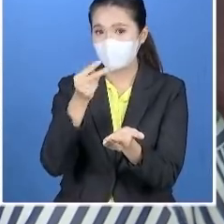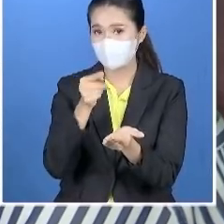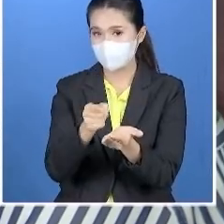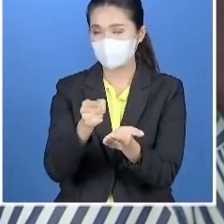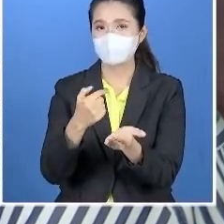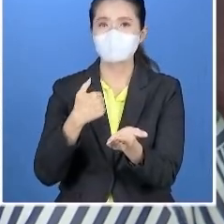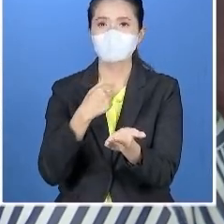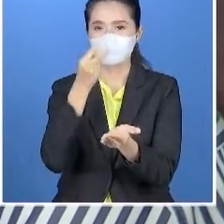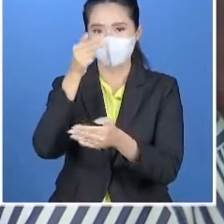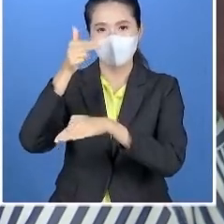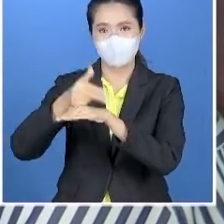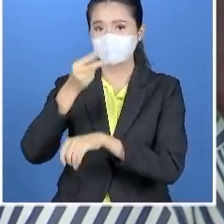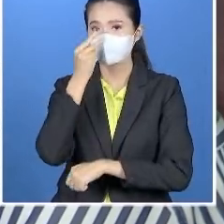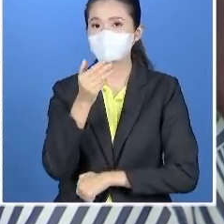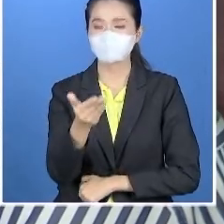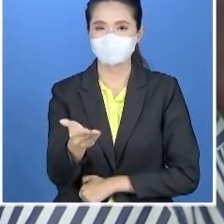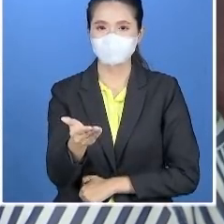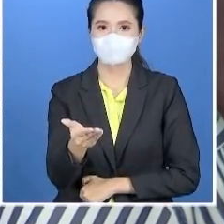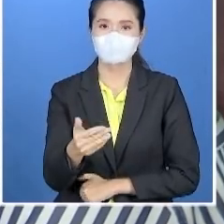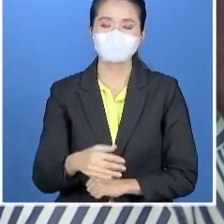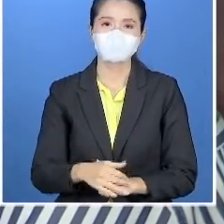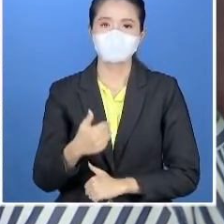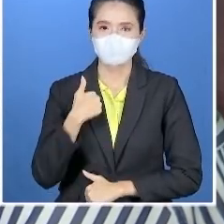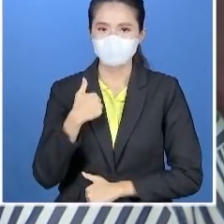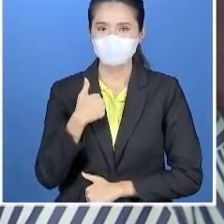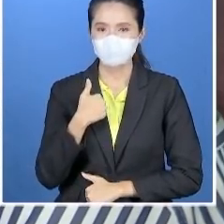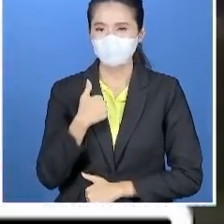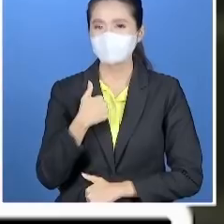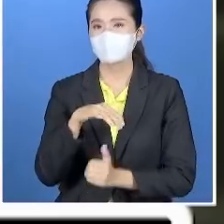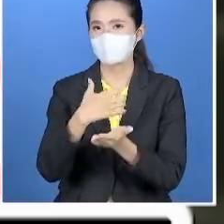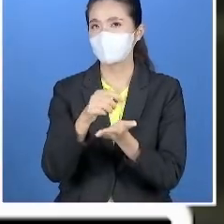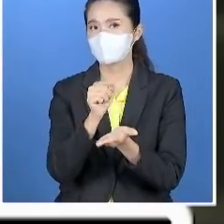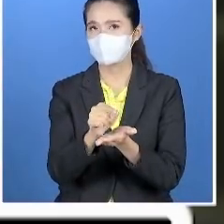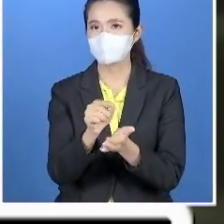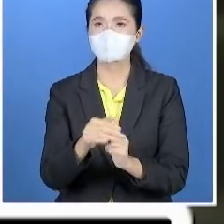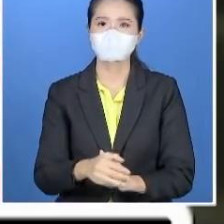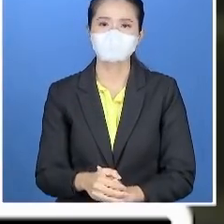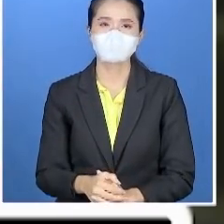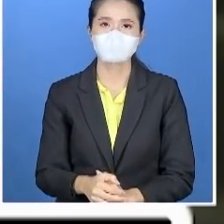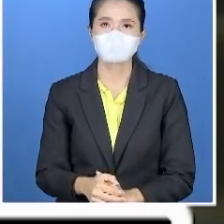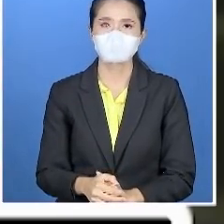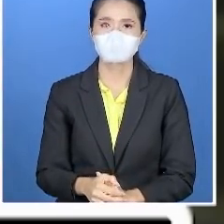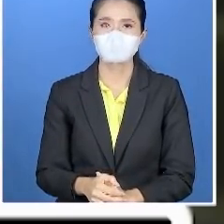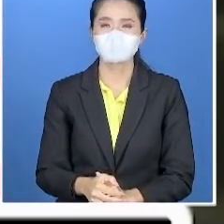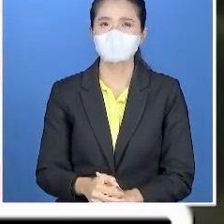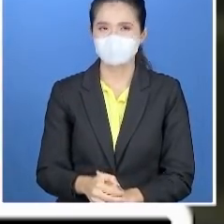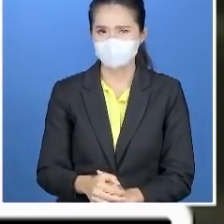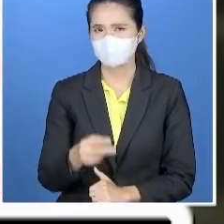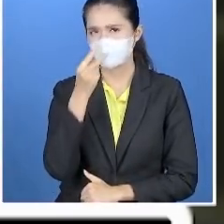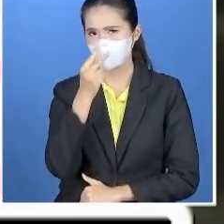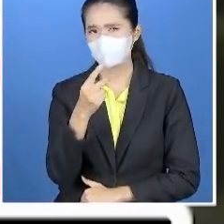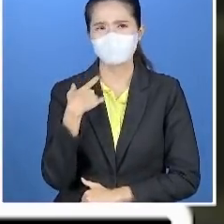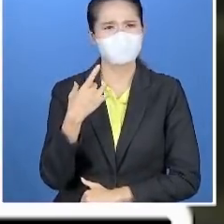จากภาพกล้องวงจรปิดนะฮะคุณผู้ชมครับมีการเปิดเผยรายละเอียดส่วนนี้ออกมานี่ฮะแล้วก็จับจ้อง